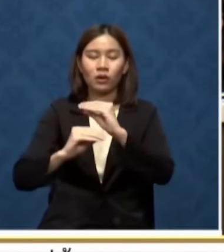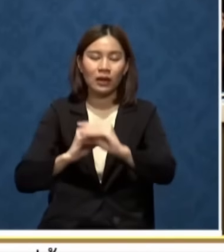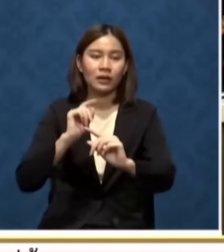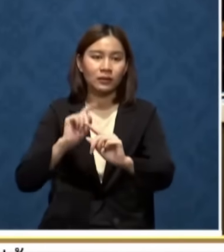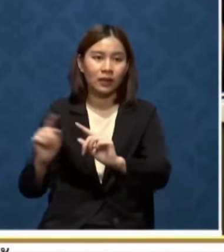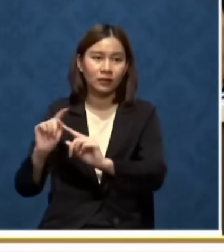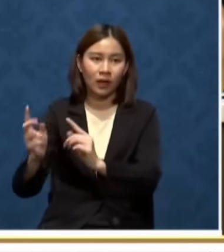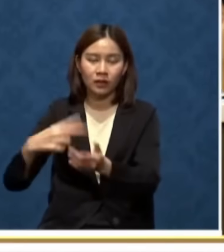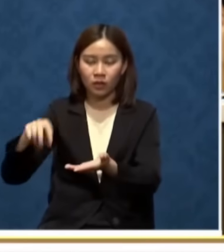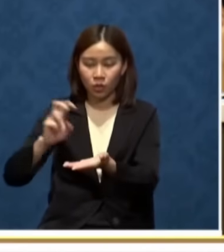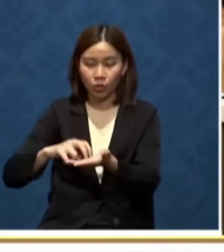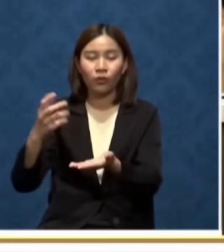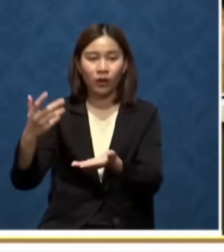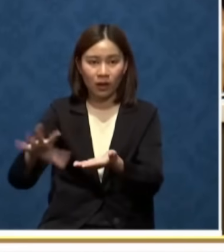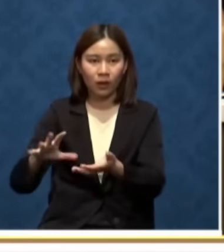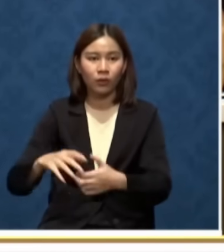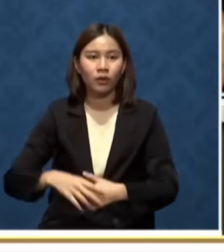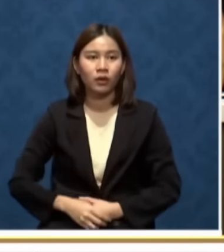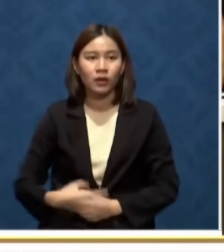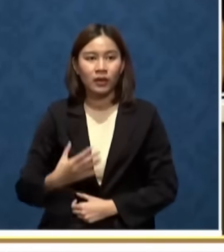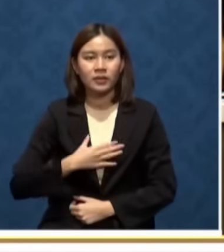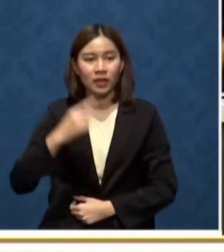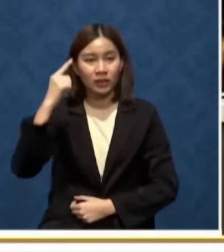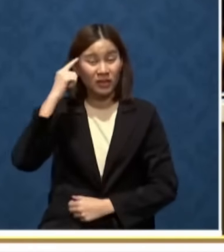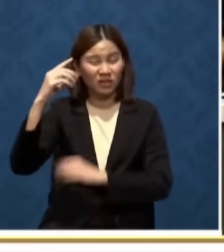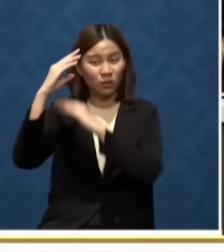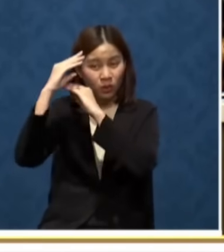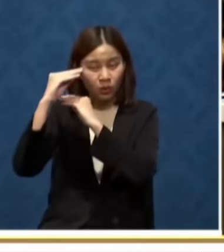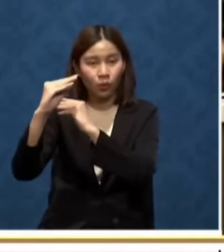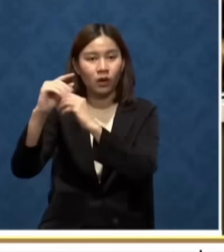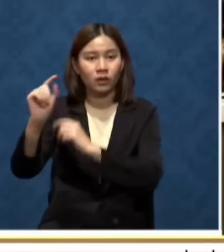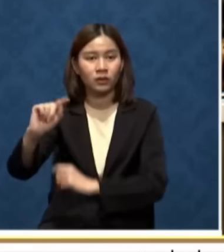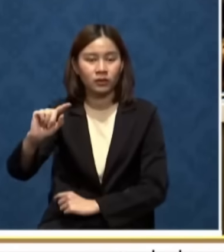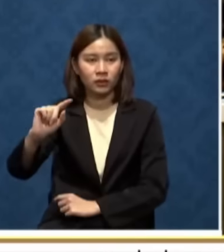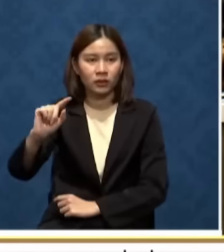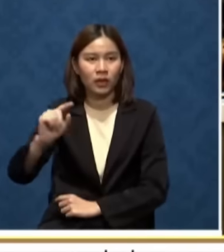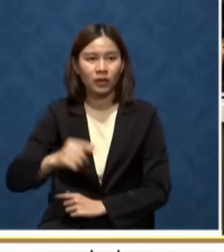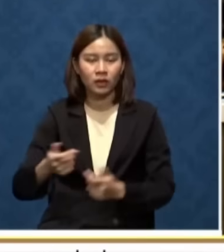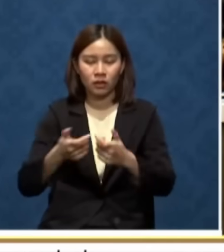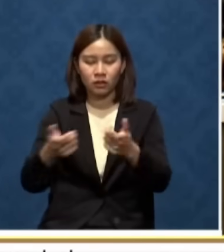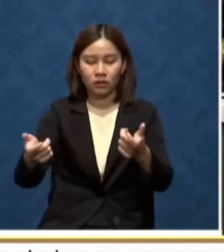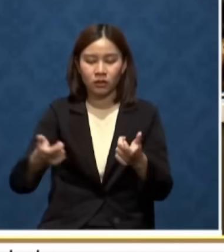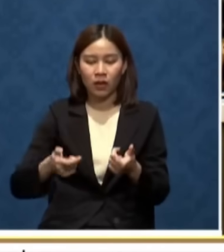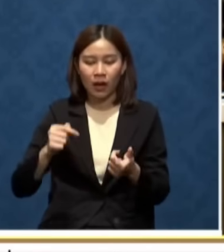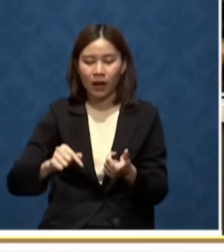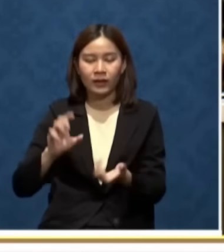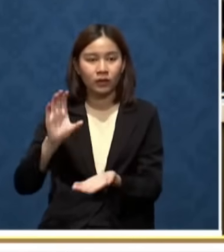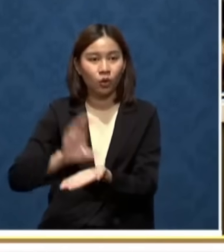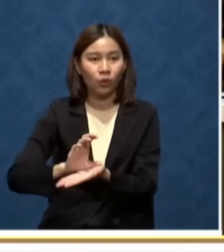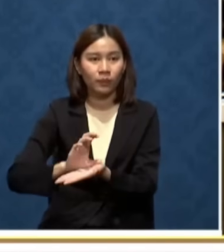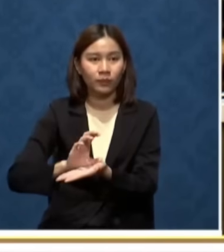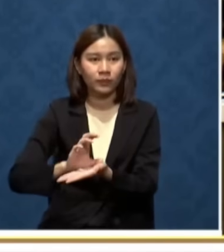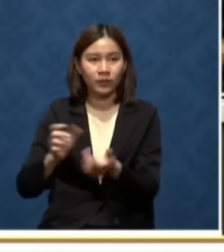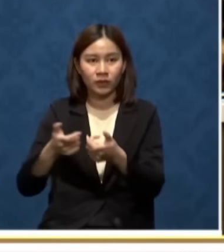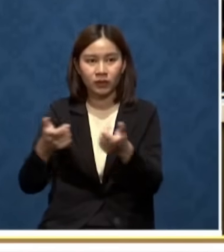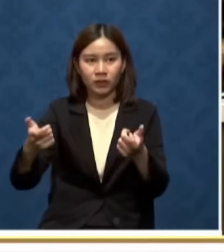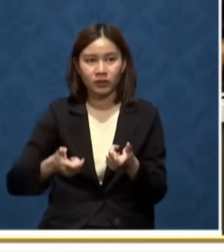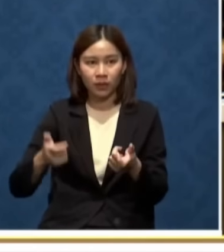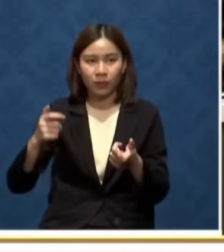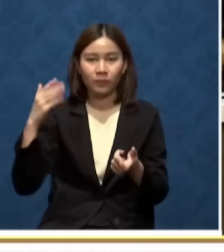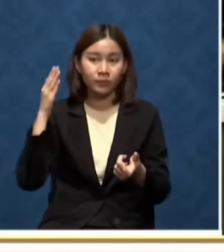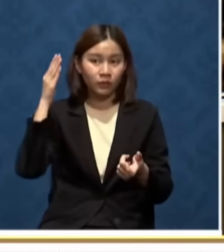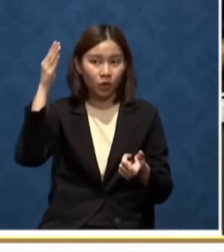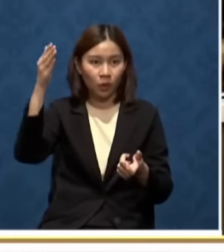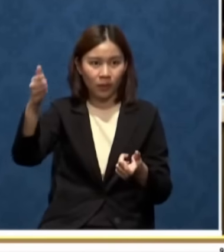อนุมัติไปและดิฉันหวังนะเป็นอย่างยิ่งว่าในรายงานงบฉบับหน้าฉบับต่อไป